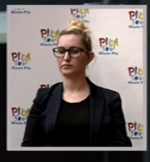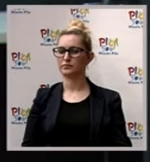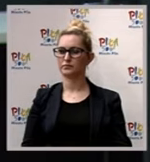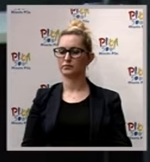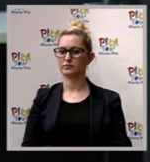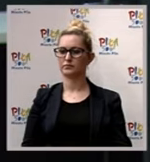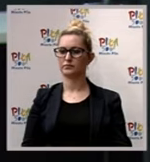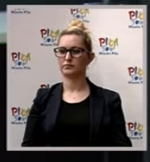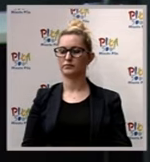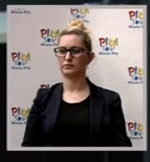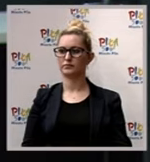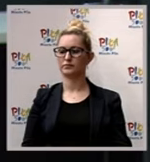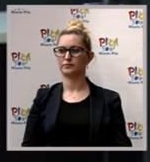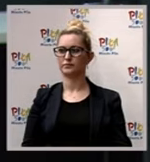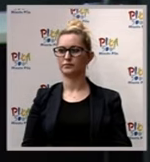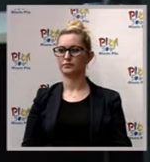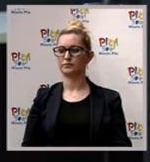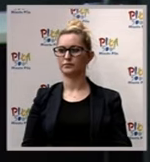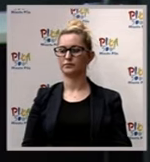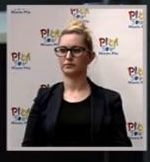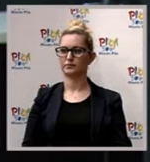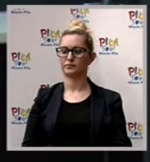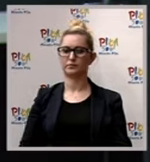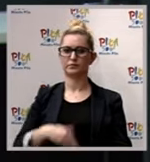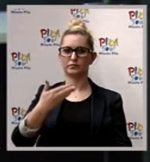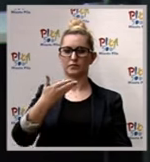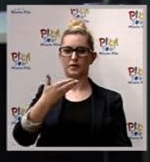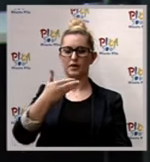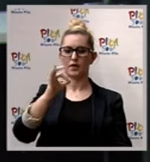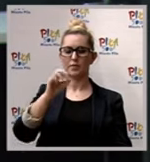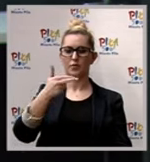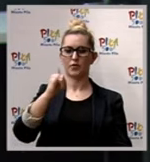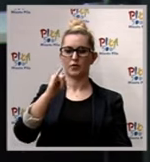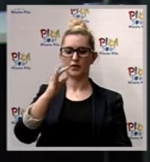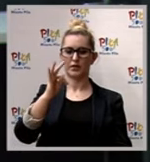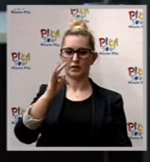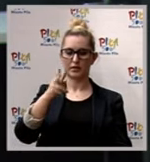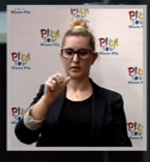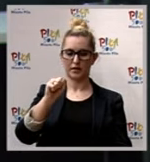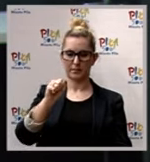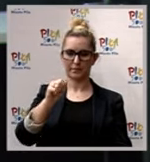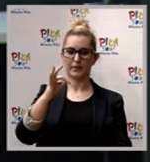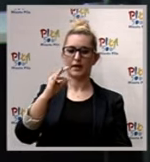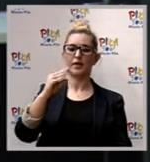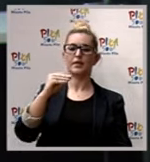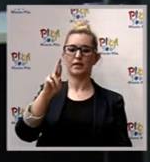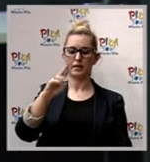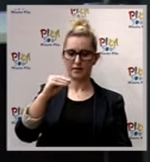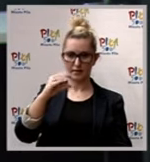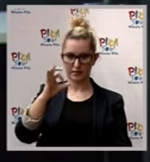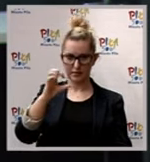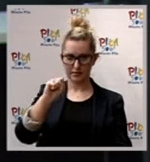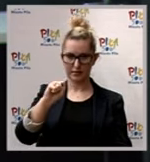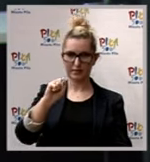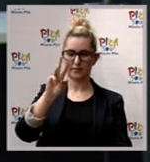w sprawach z zakresu prawa pracy. Monika Teresa Woźniacka. Komisja skrutacyjna stwierdza,